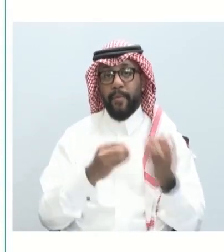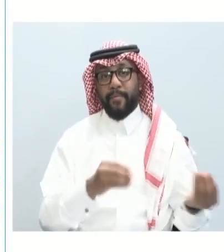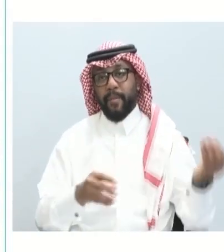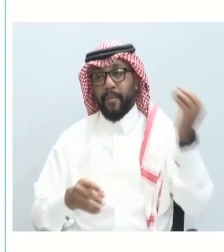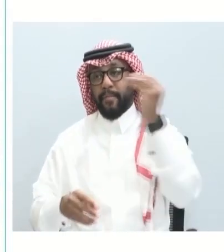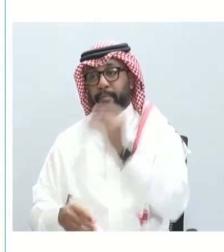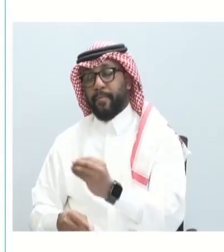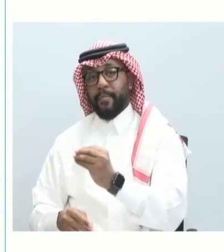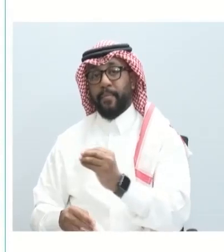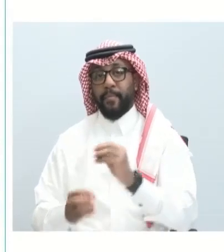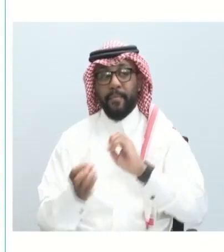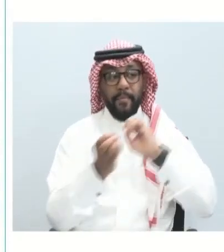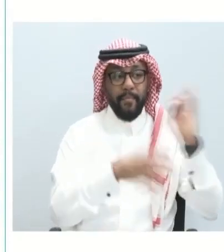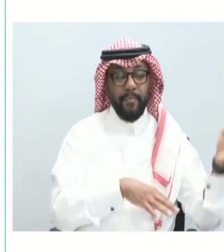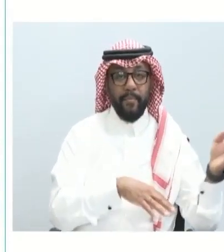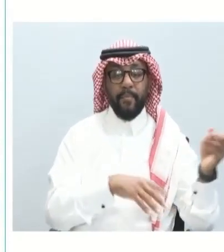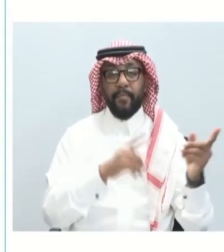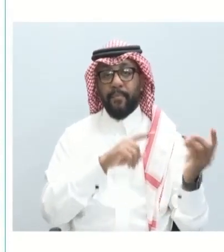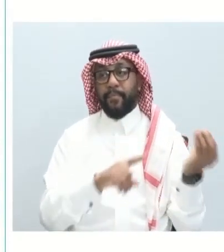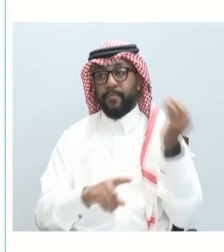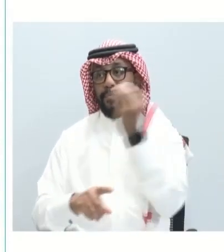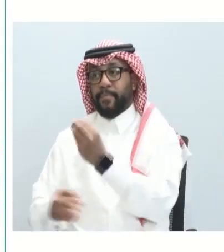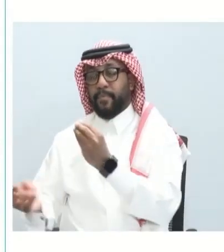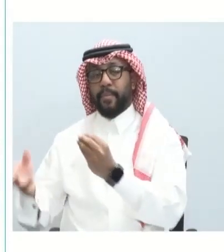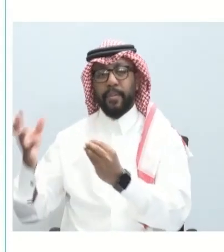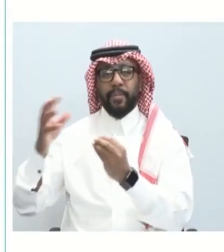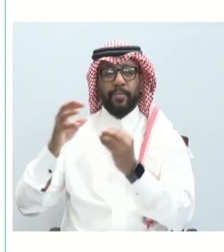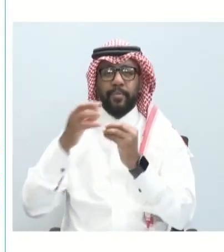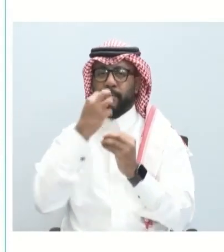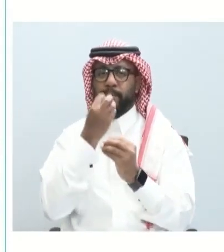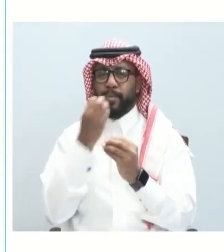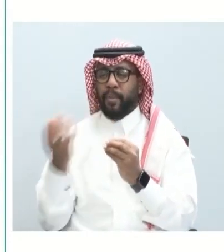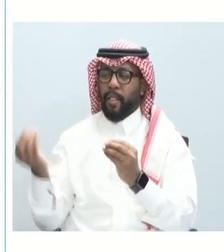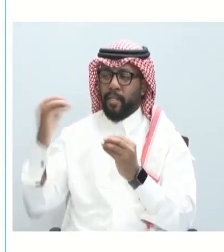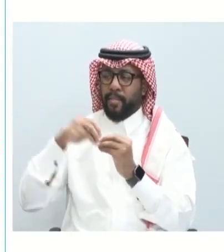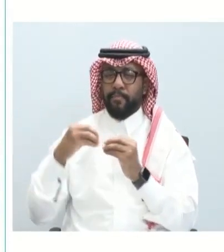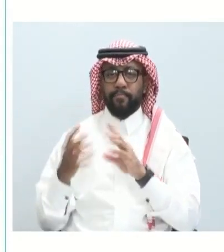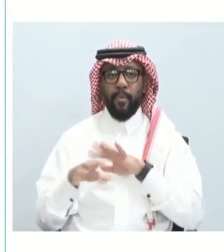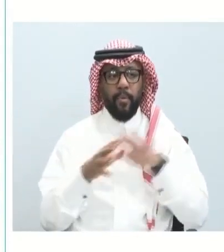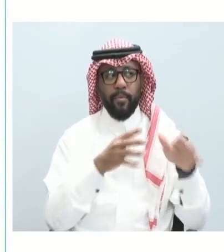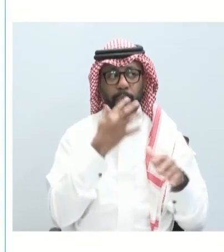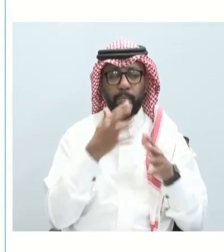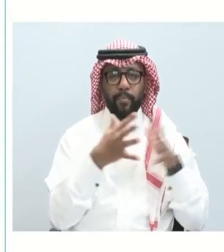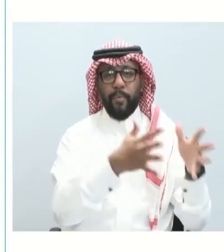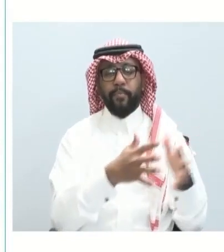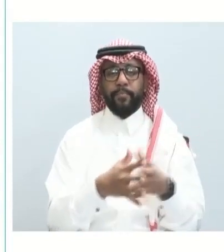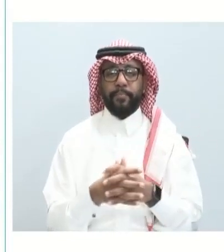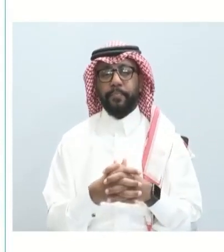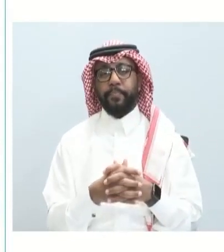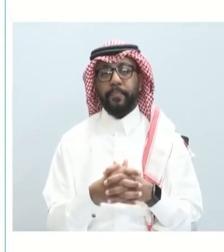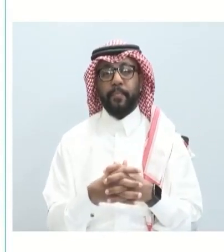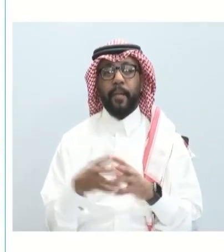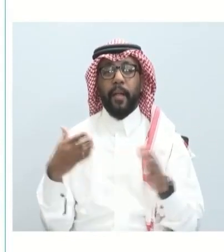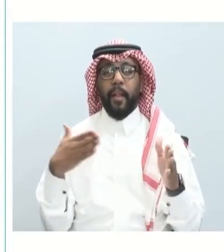ثم يترك الخروف وياخذ معه الخضروات الى الضفه الاخرى ويتركها مع الكلب ثم يعود